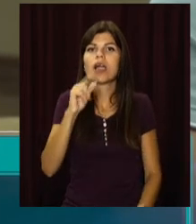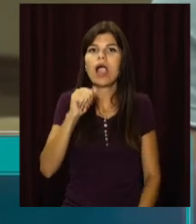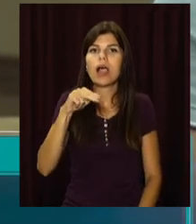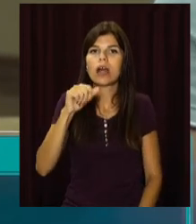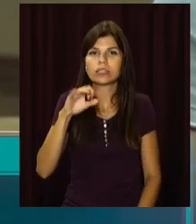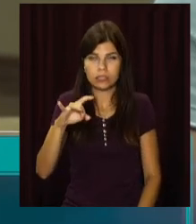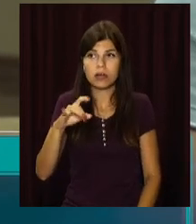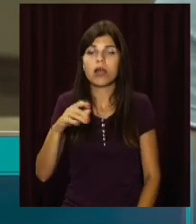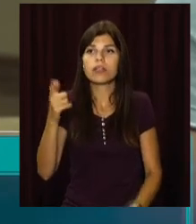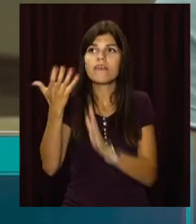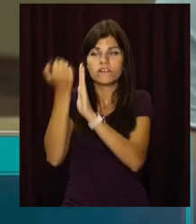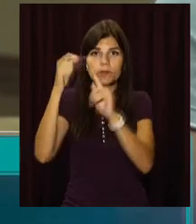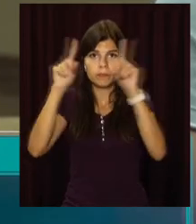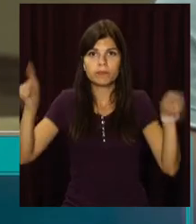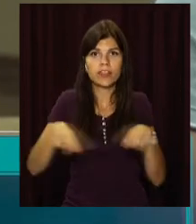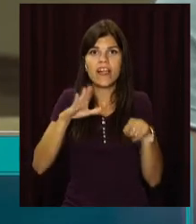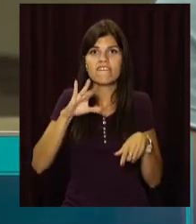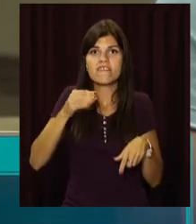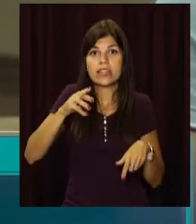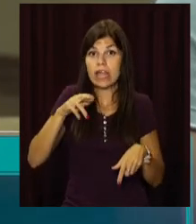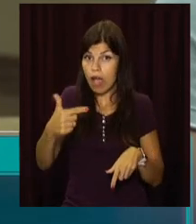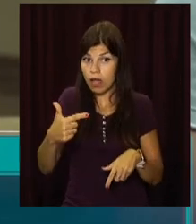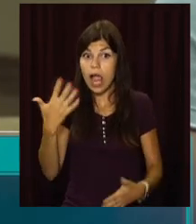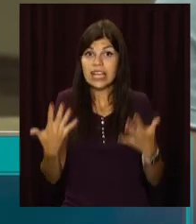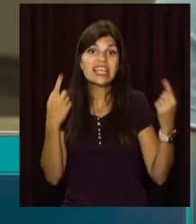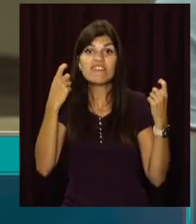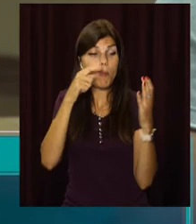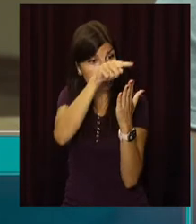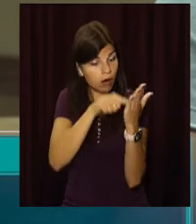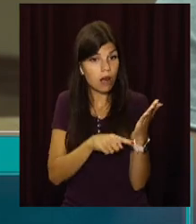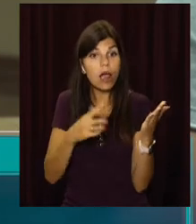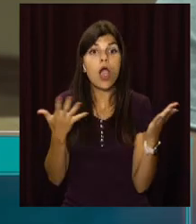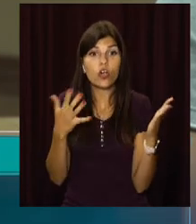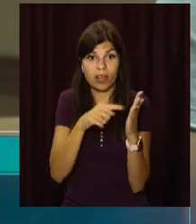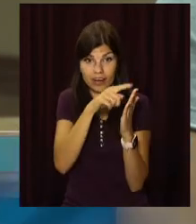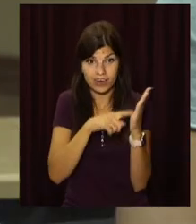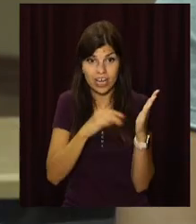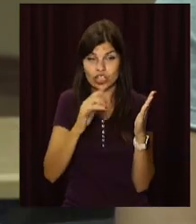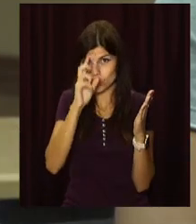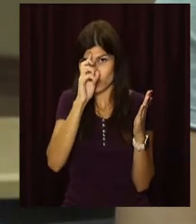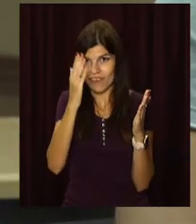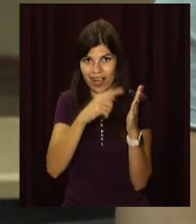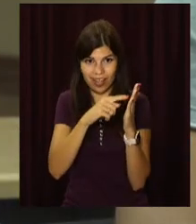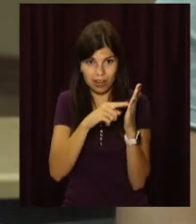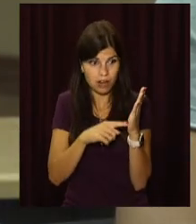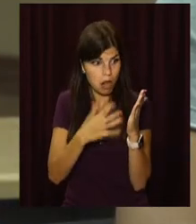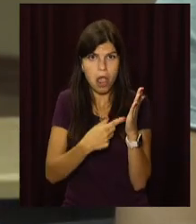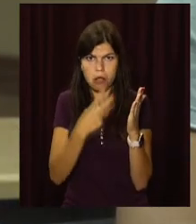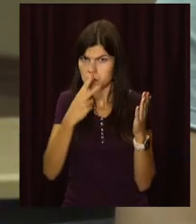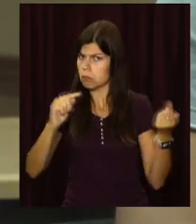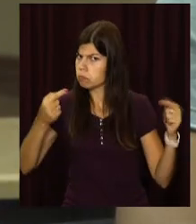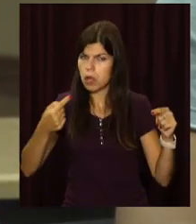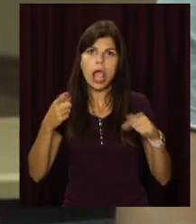витяг актуальний. Якщо дані, які знаходяться у витязі з Державного земельного кадастру, суперечать